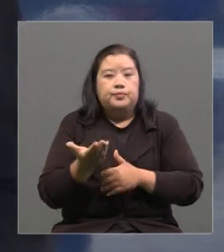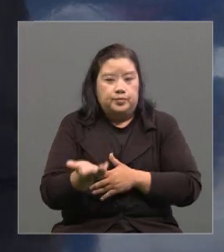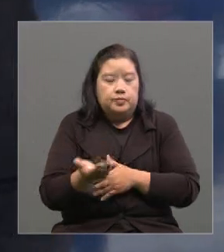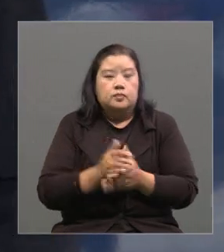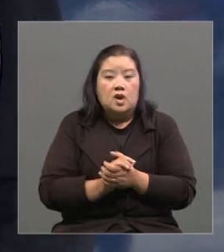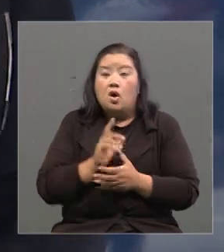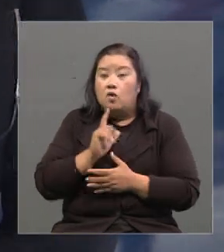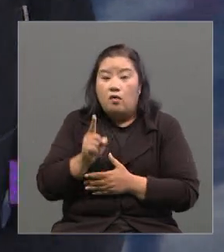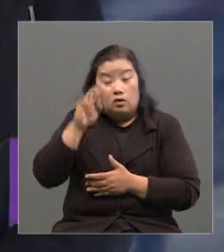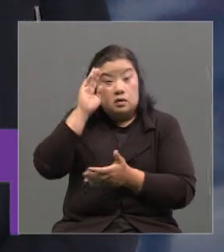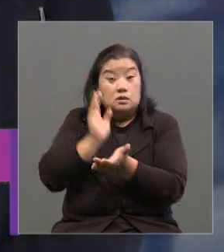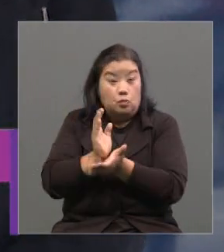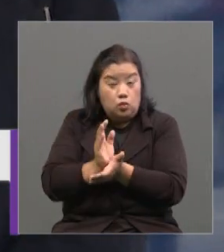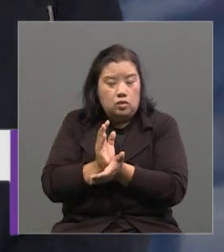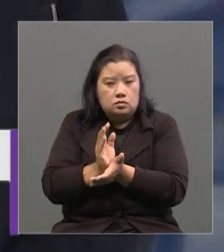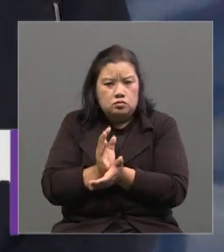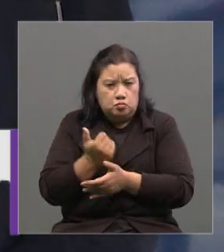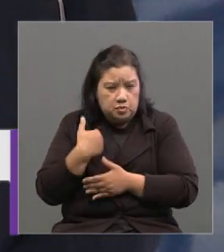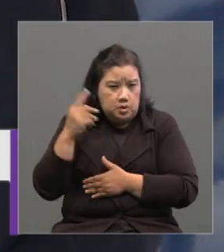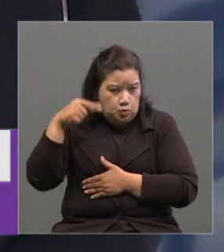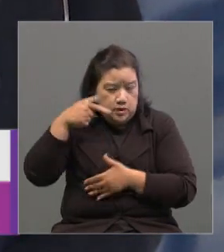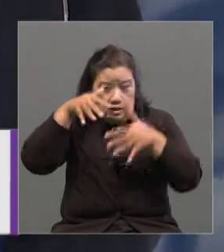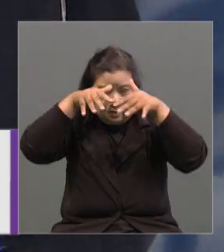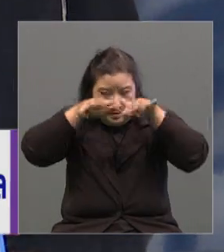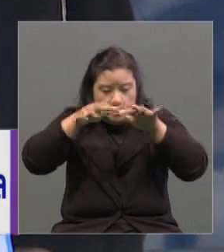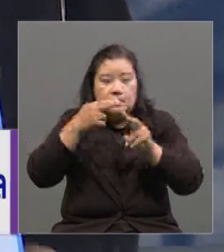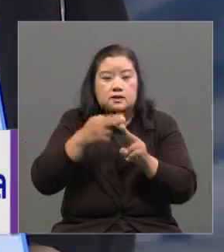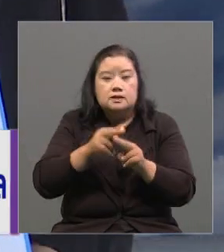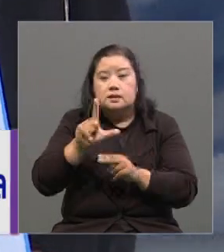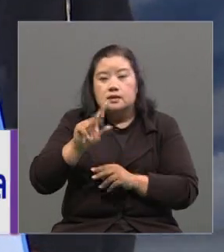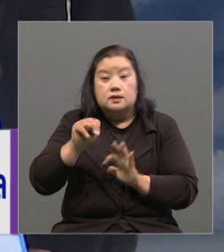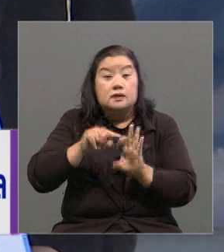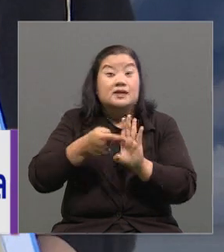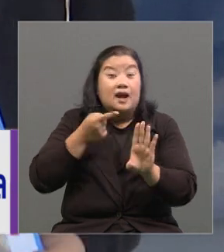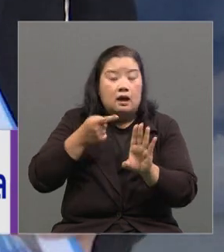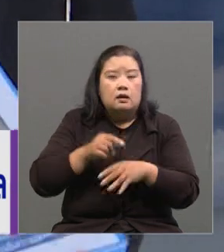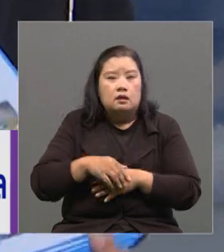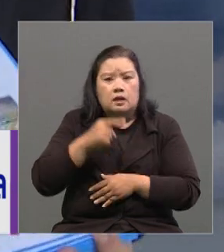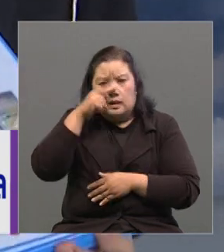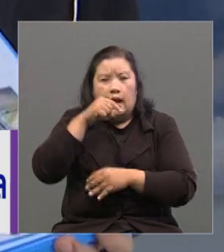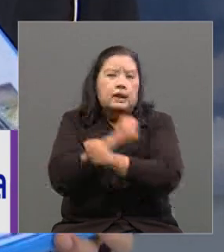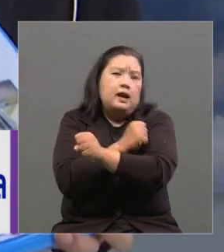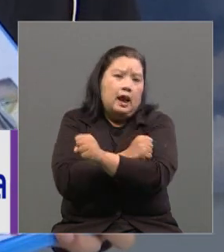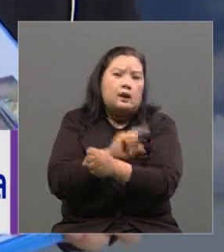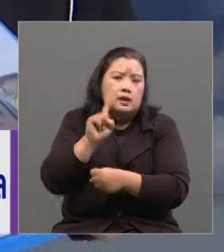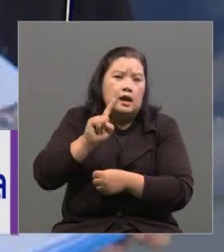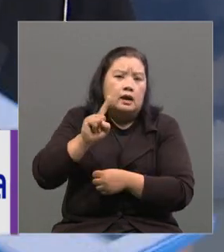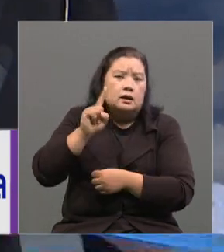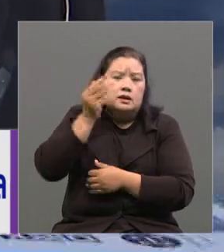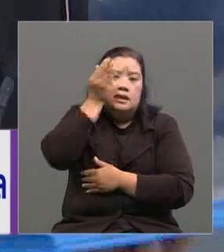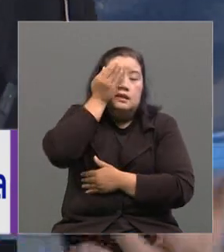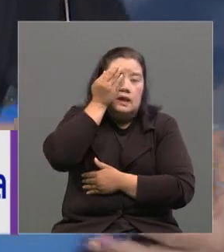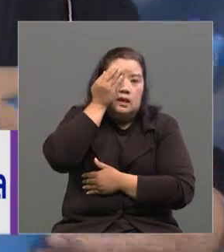ขาแจ้งความกับทางพนักงานสอบสวนครับบอกว่าคุณลีน่าจังเนี่ยมาออกมาพูดถึงแรงงานไทยที่เขาไปทำงานในอิสราเอลในลักษณะ